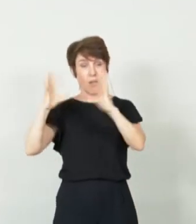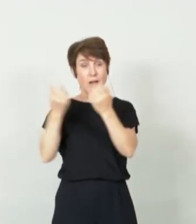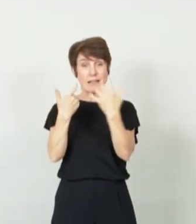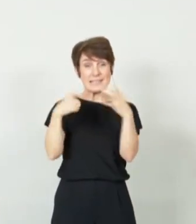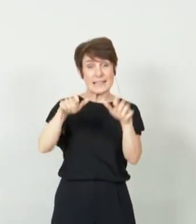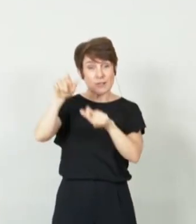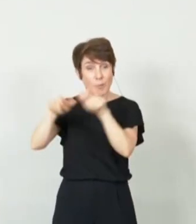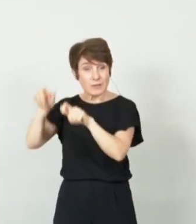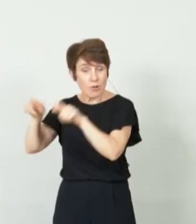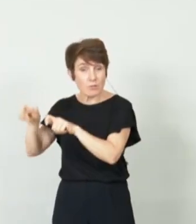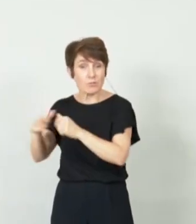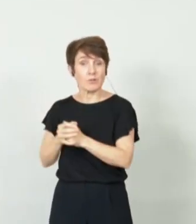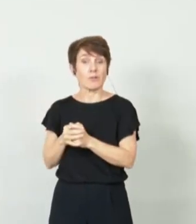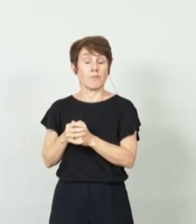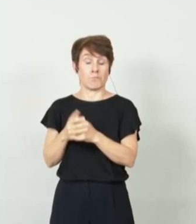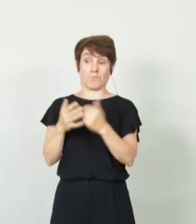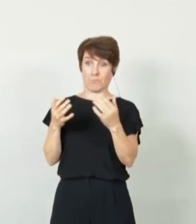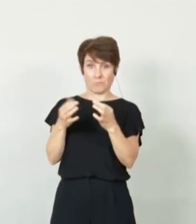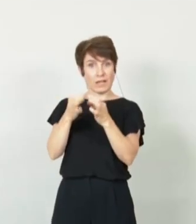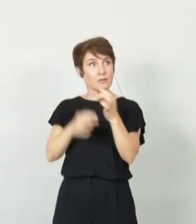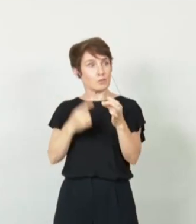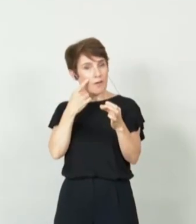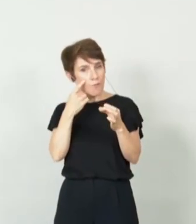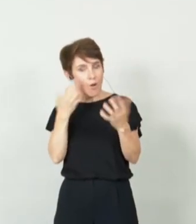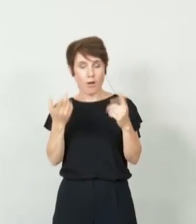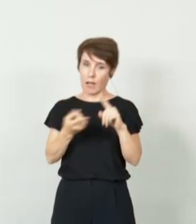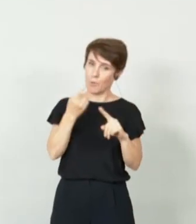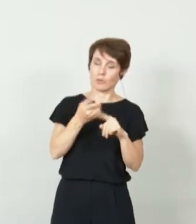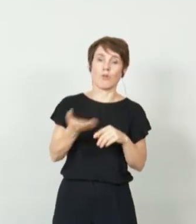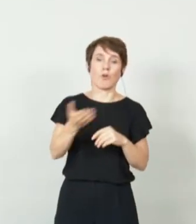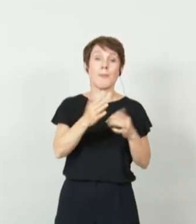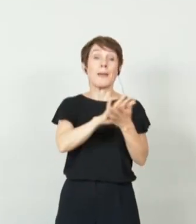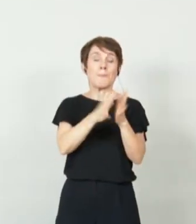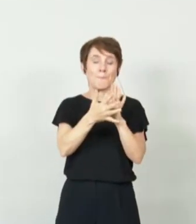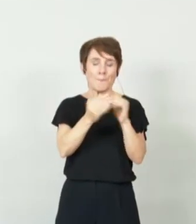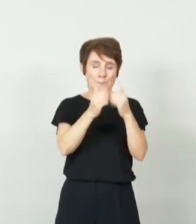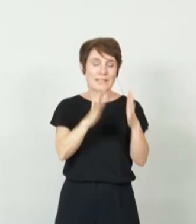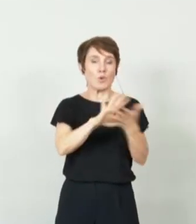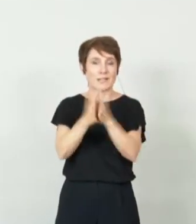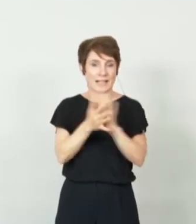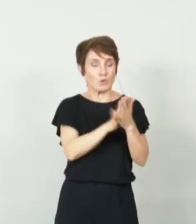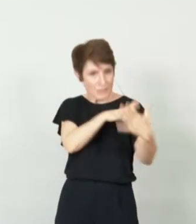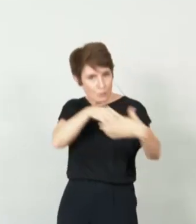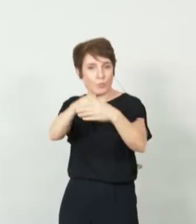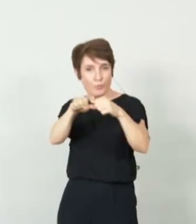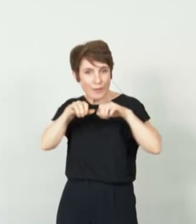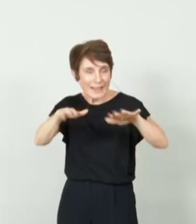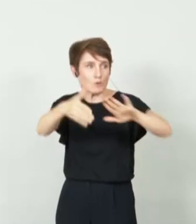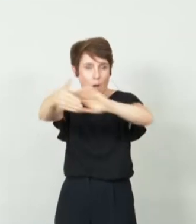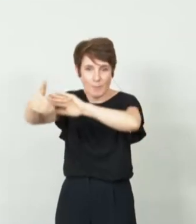cela aussi mis en lumière l'intérêt du réseau national des maisons des associations une ville